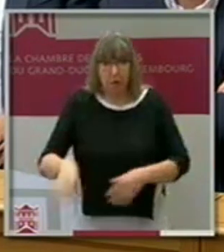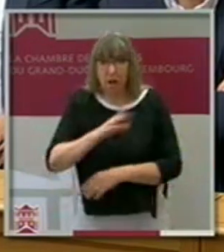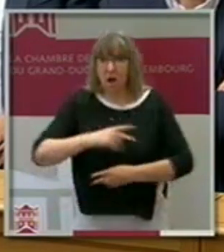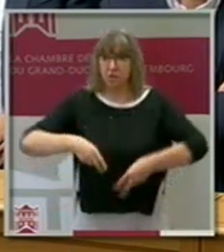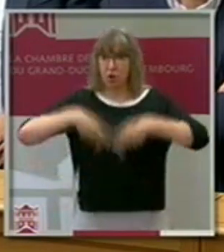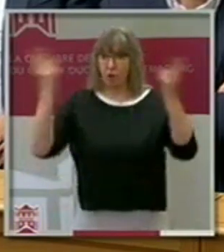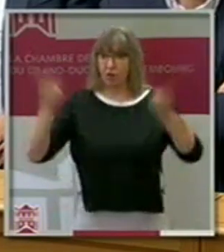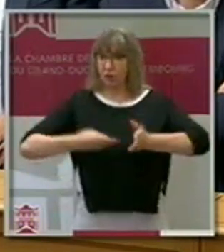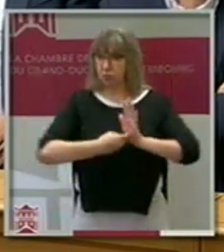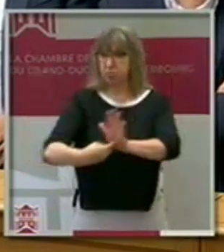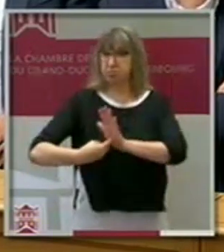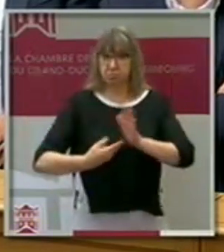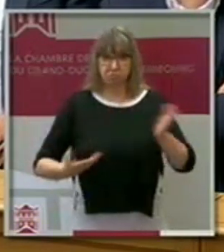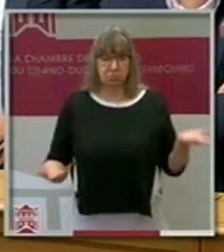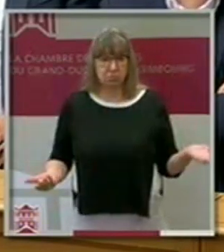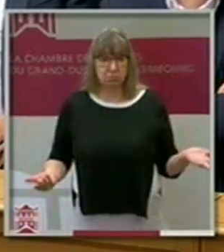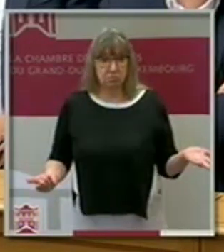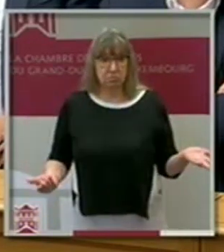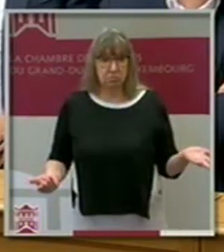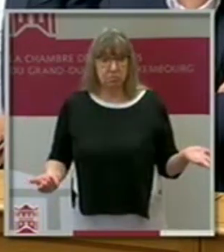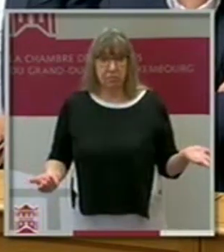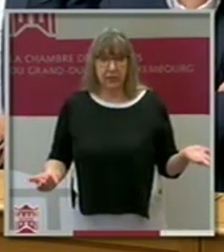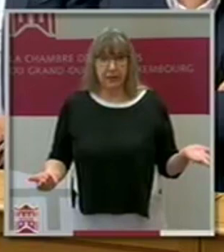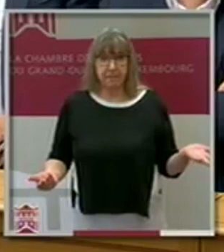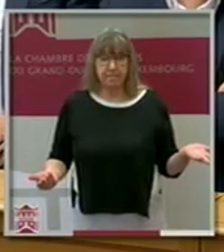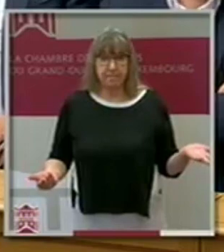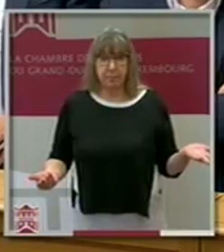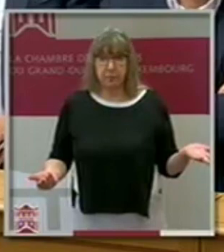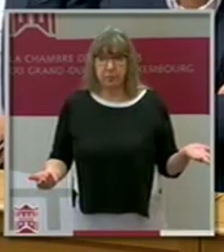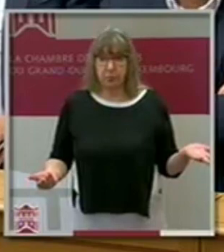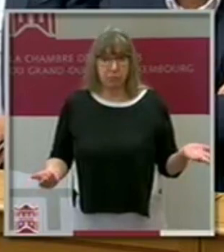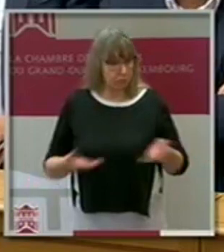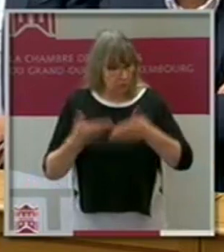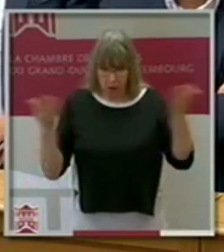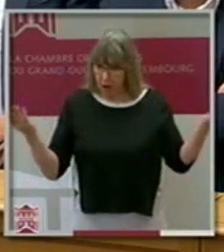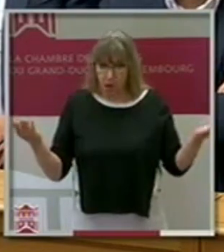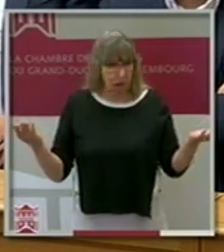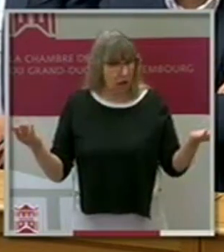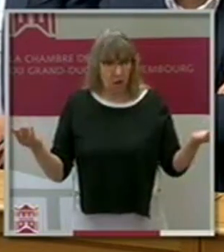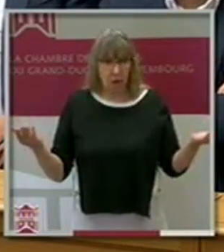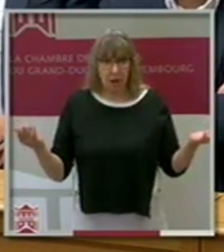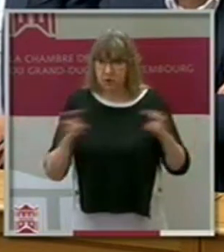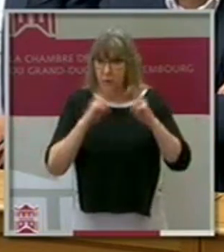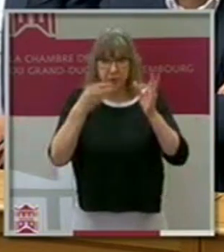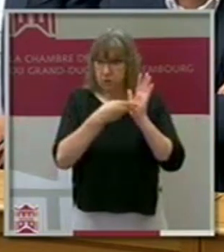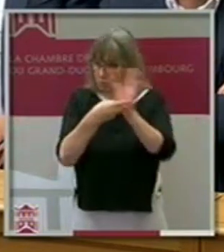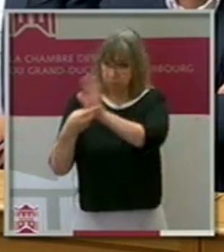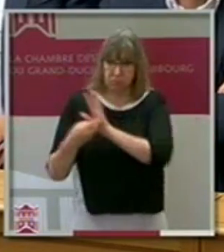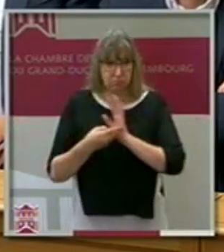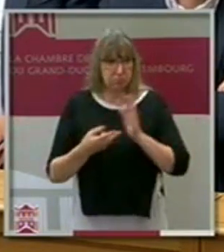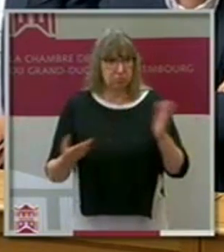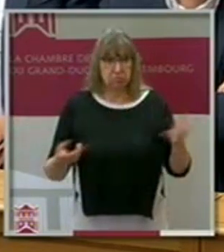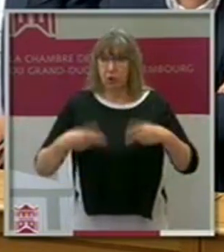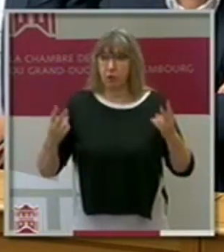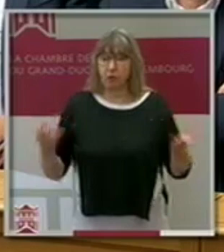überdrohen, da brauchen wir die anderen. Wir können die auf einen überdrohen. Aber auch das werden wir nicht machen. Der Tisch, der schwätzt, an der schwätzt, an